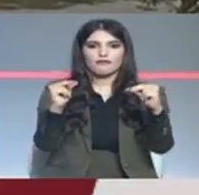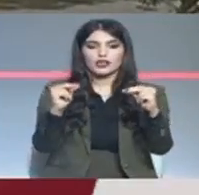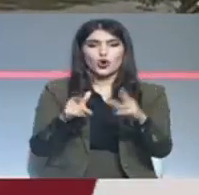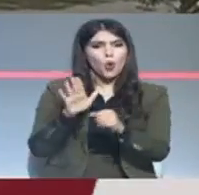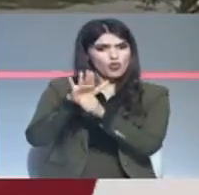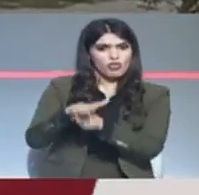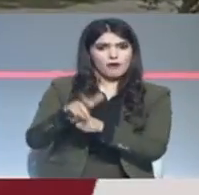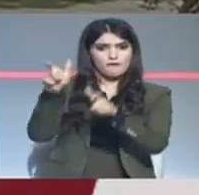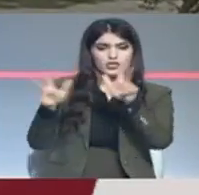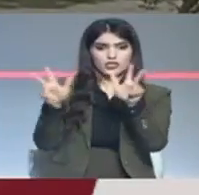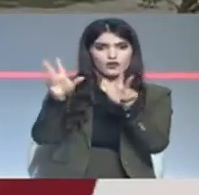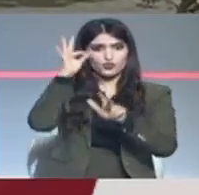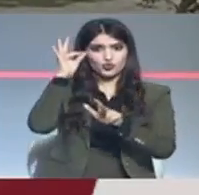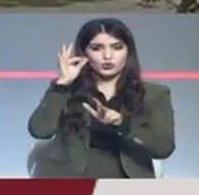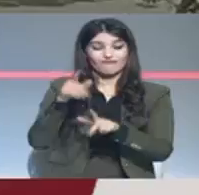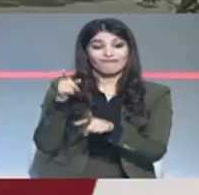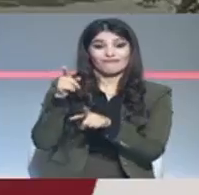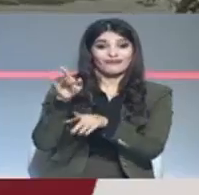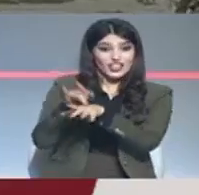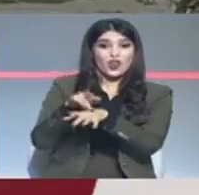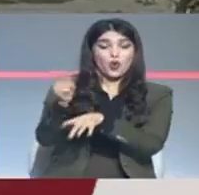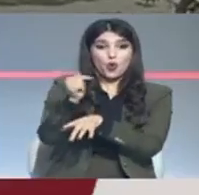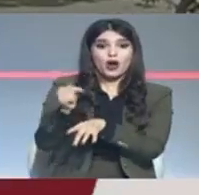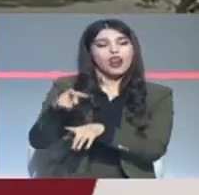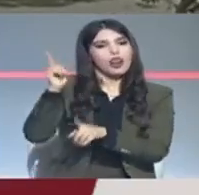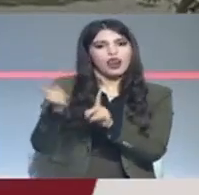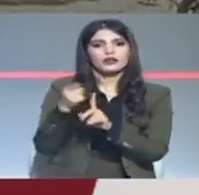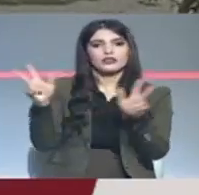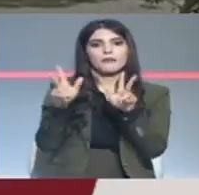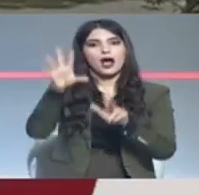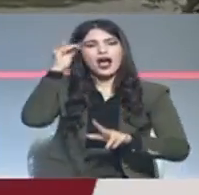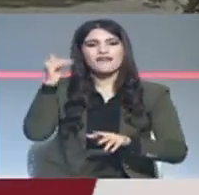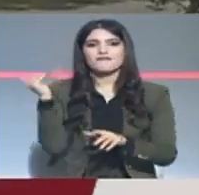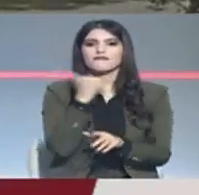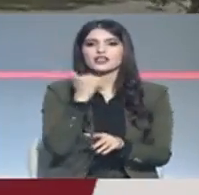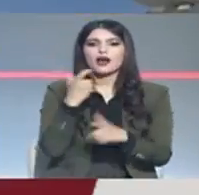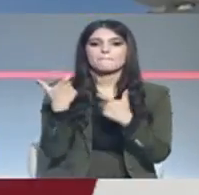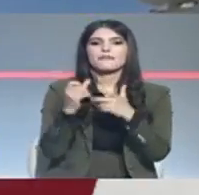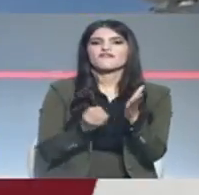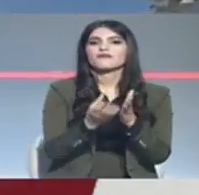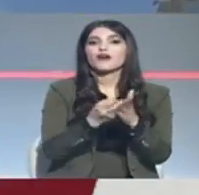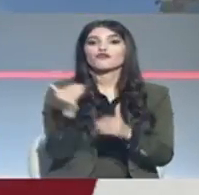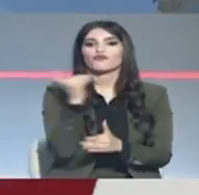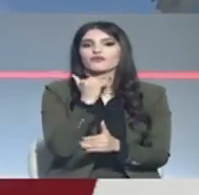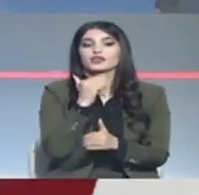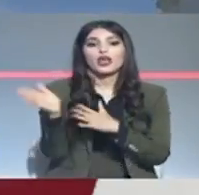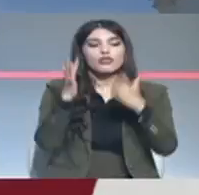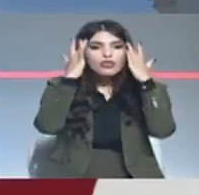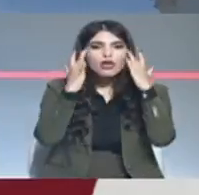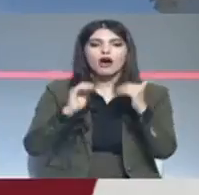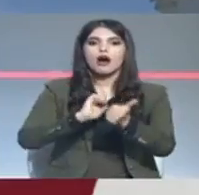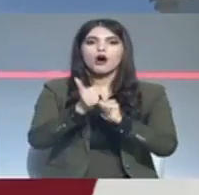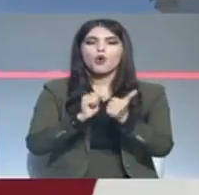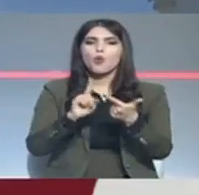الوطنيه مليونا عليه وطني لازم تكون الخبر السريع يوصل اكثر المواطن ثقافه ورياضه